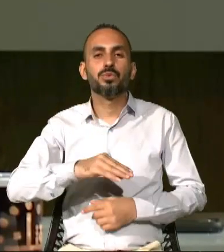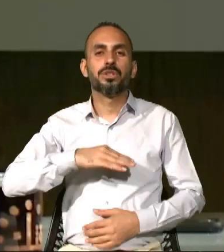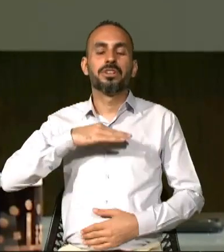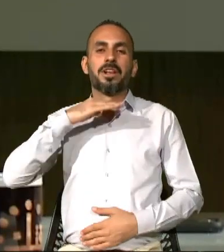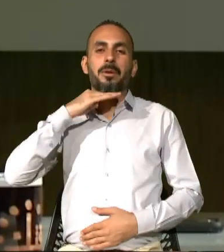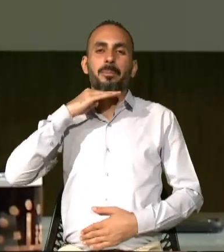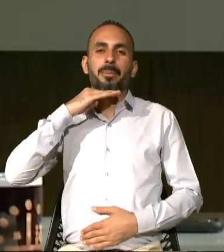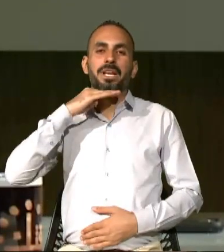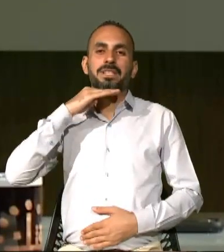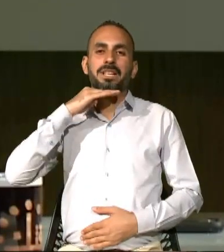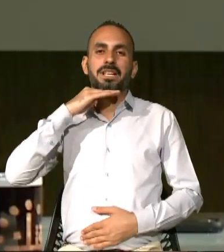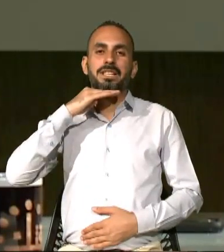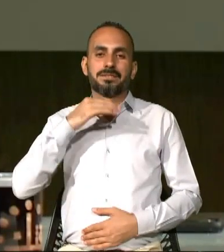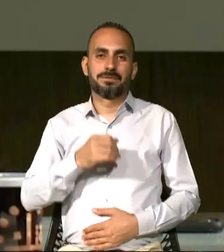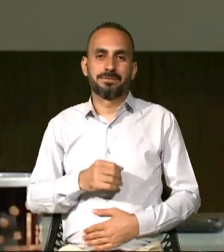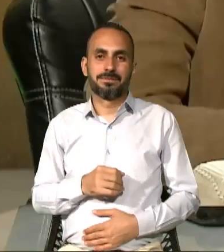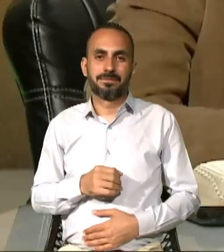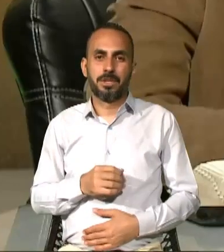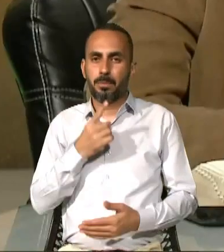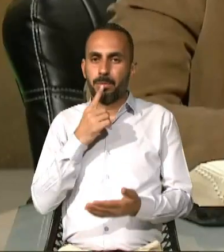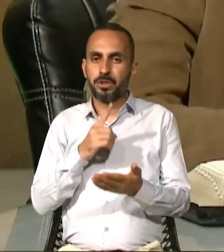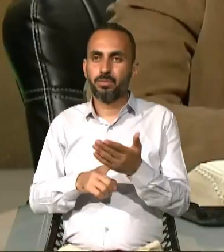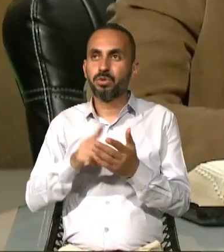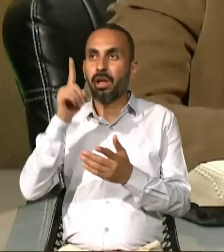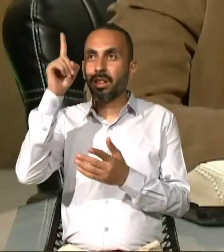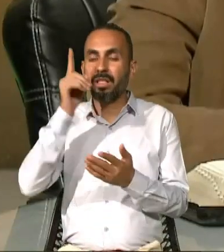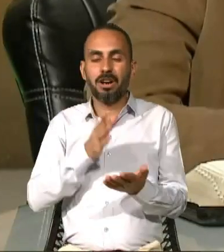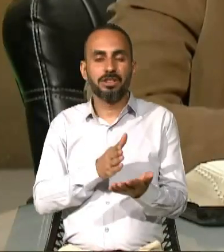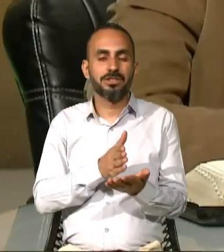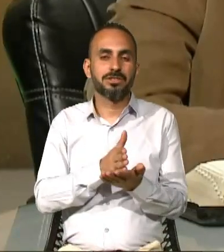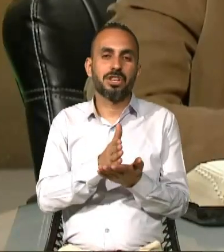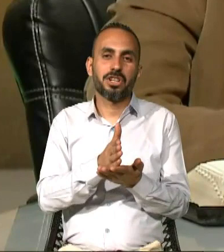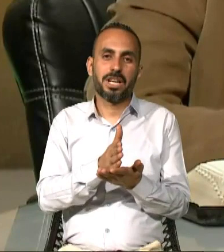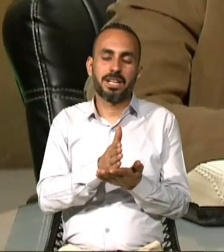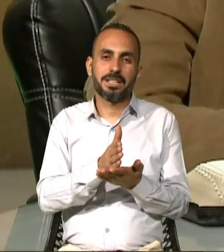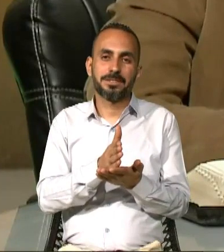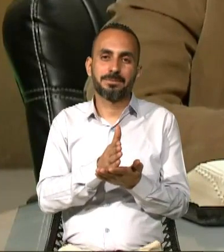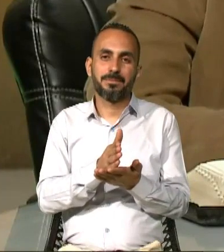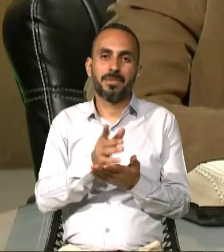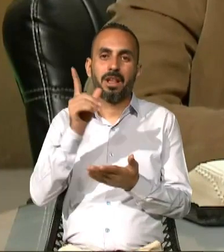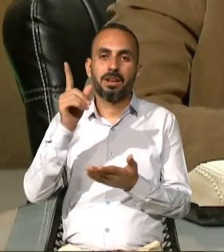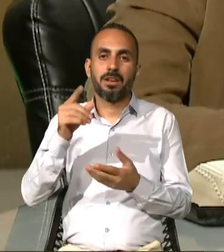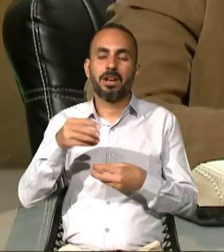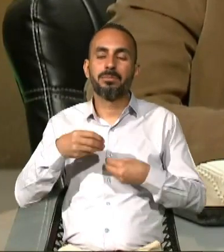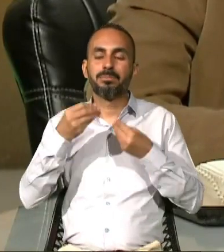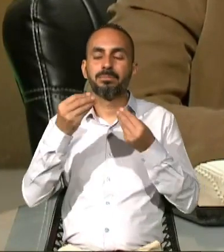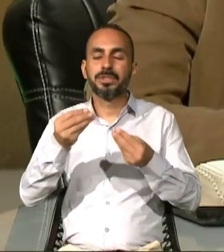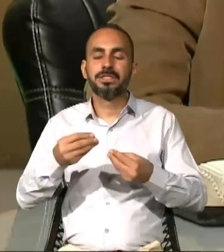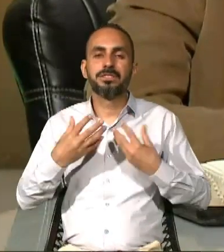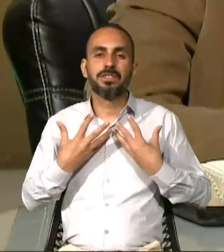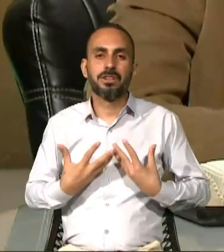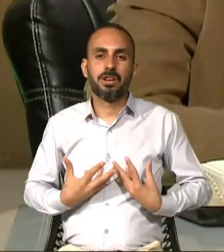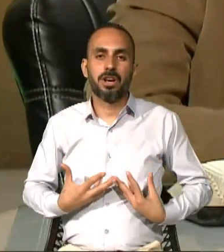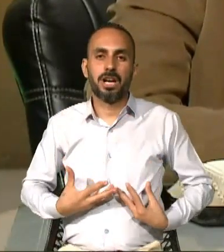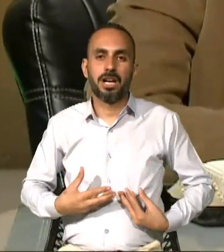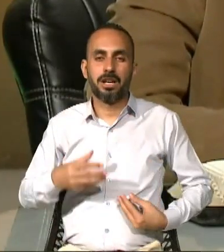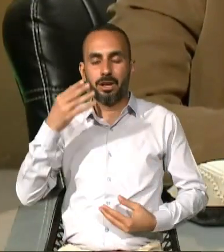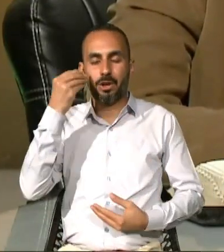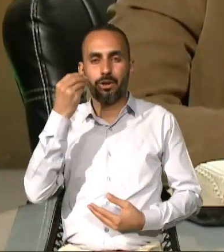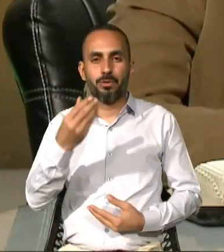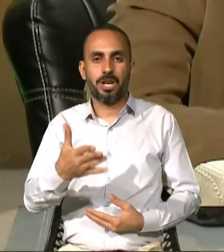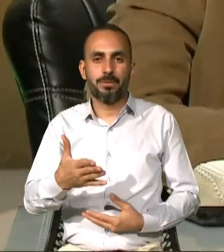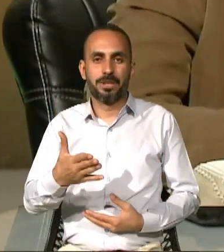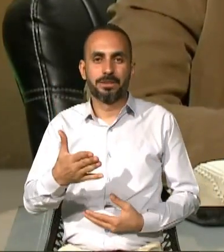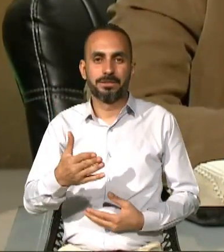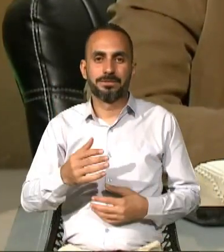الفاضل. الرب صالح مليان بمحبه مليان برحمه. وابدا ما الاب بيأذي ولاده. فانا اللي